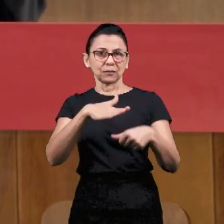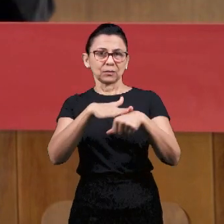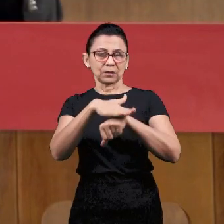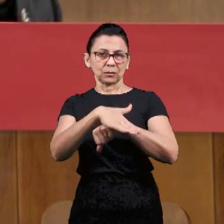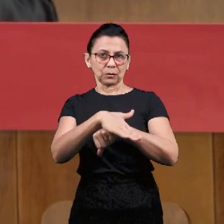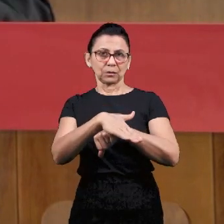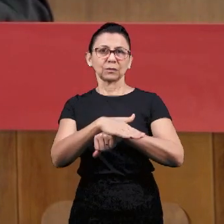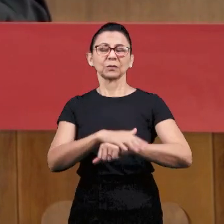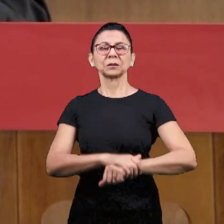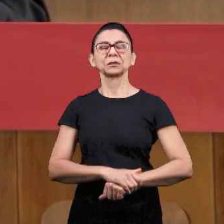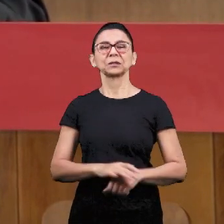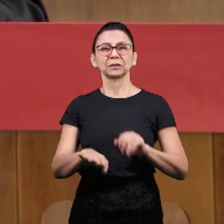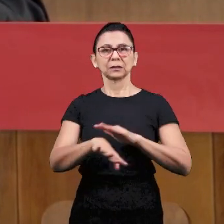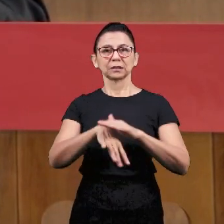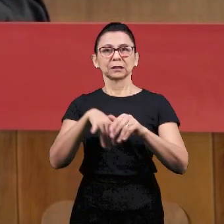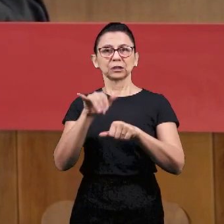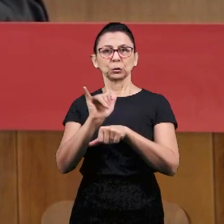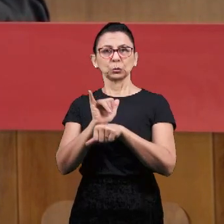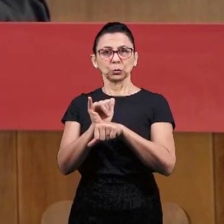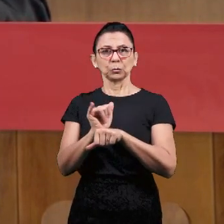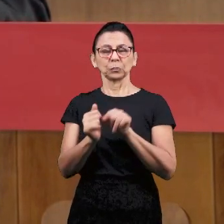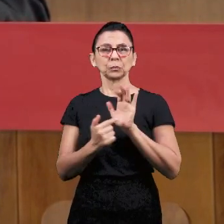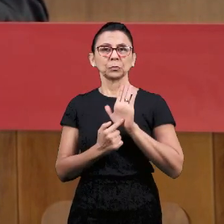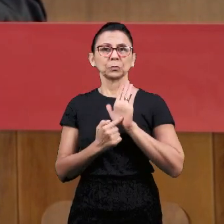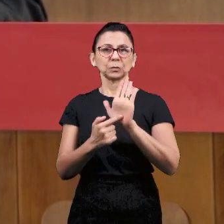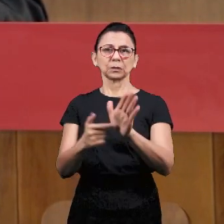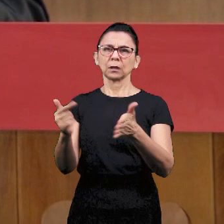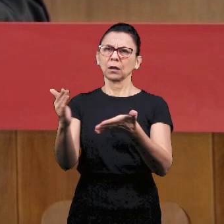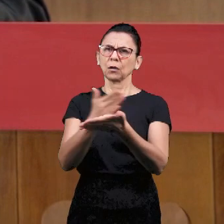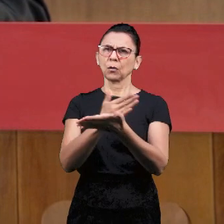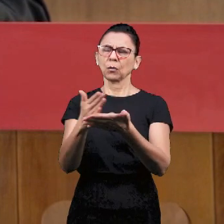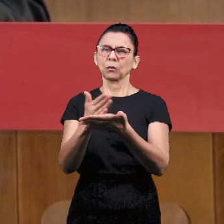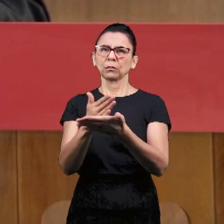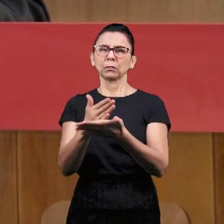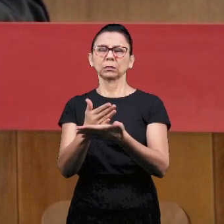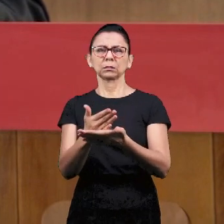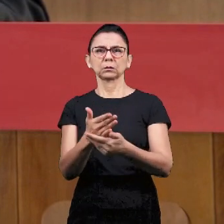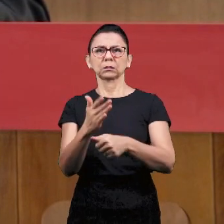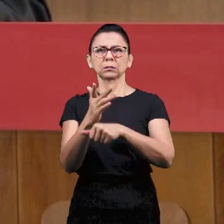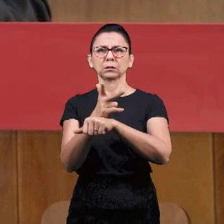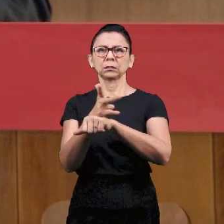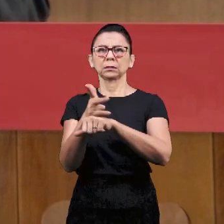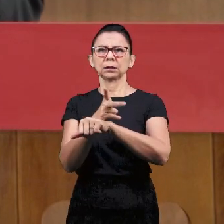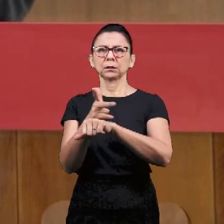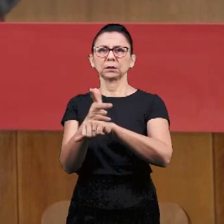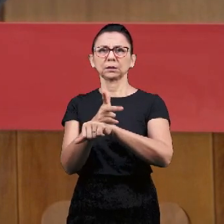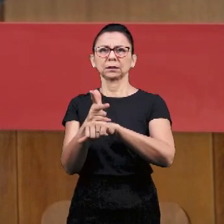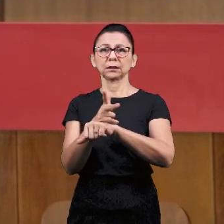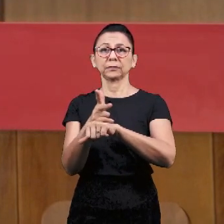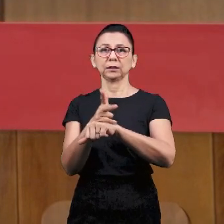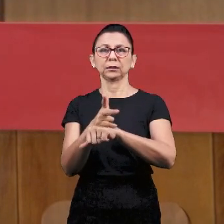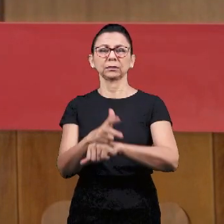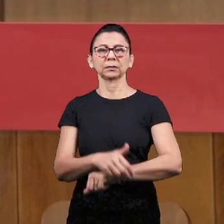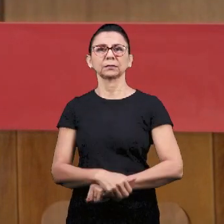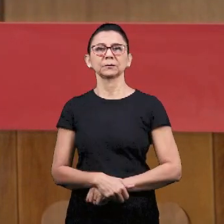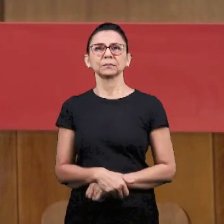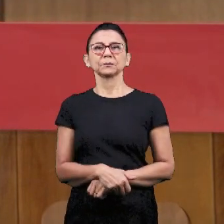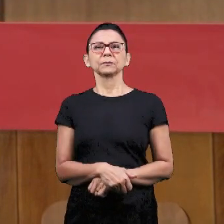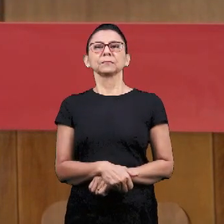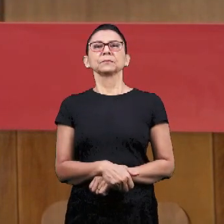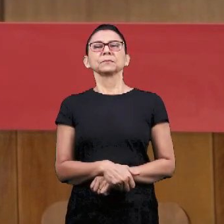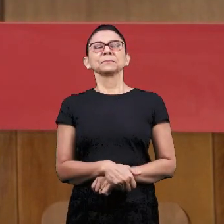allons présenter d'autres vidéos à nos frères et sœurs. Mais en commençant par la première